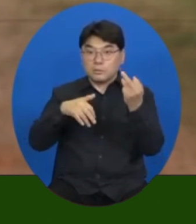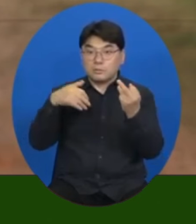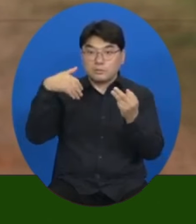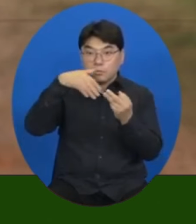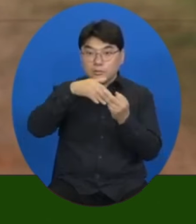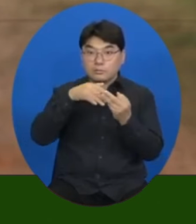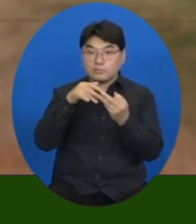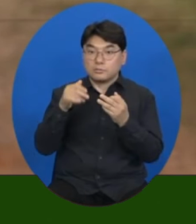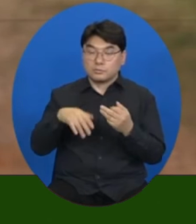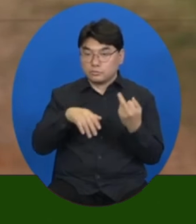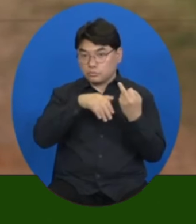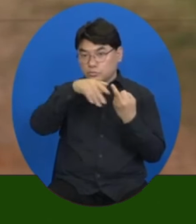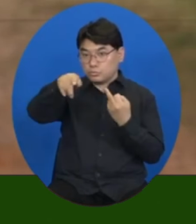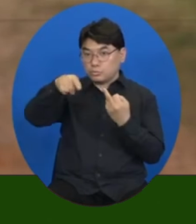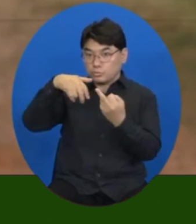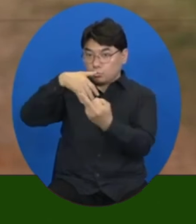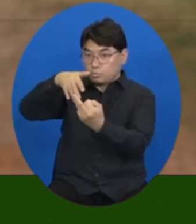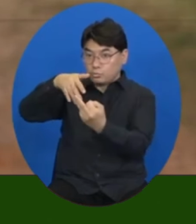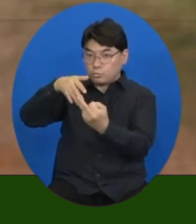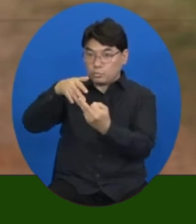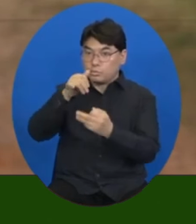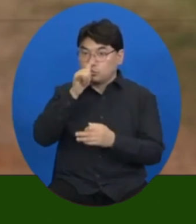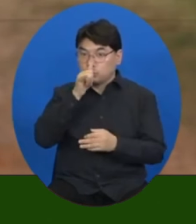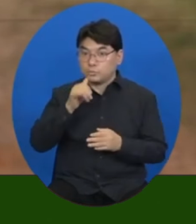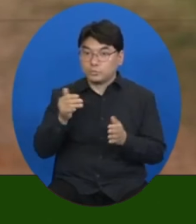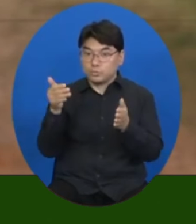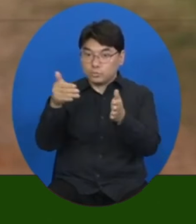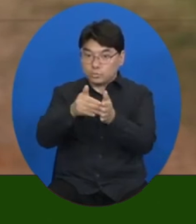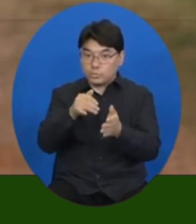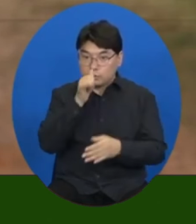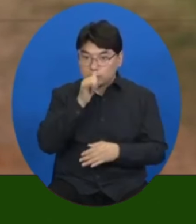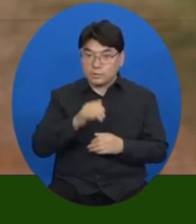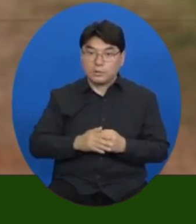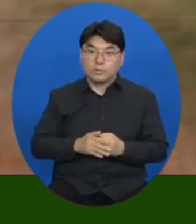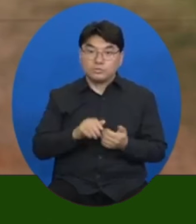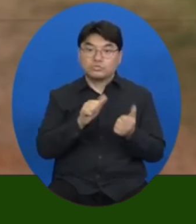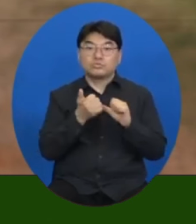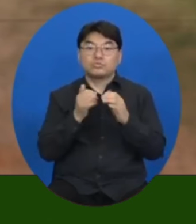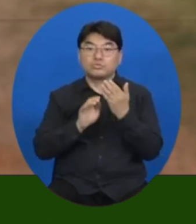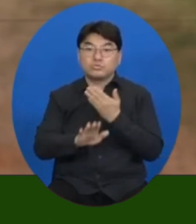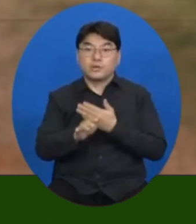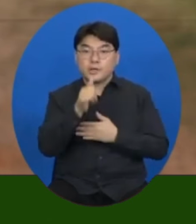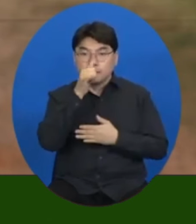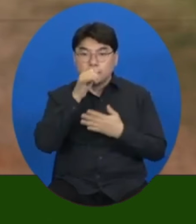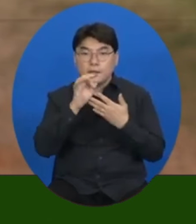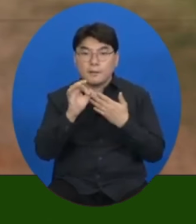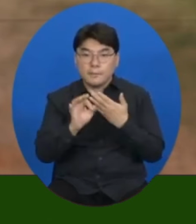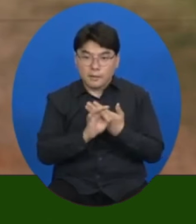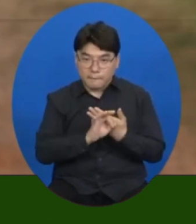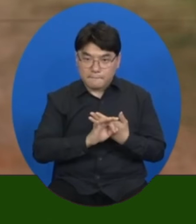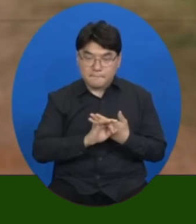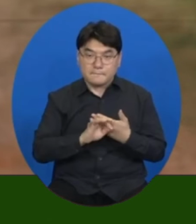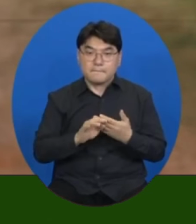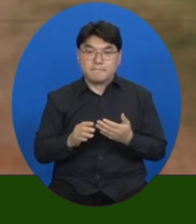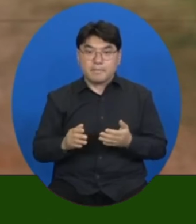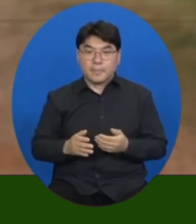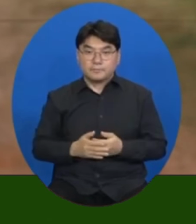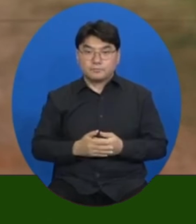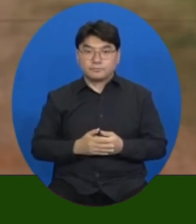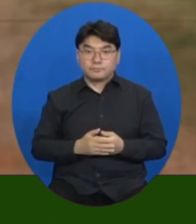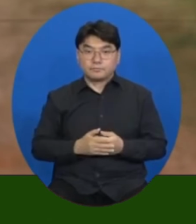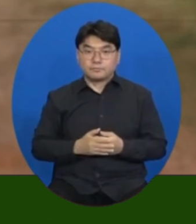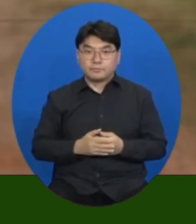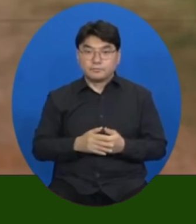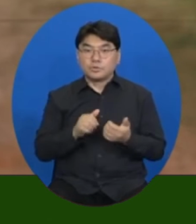그런 일들이 죽고 난 다음에 있다면 이건 정말 큰 일라 일이죠 아 죽음 뒤에